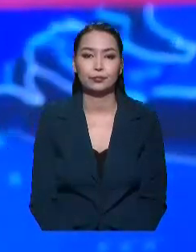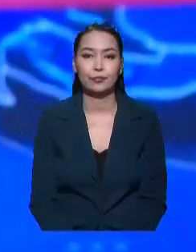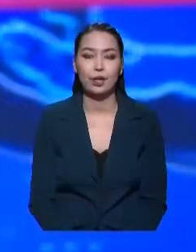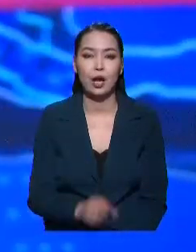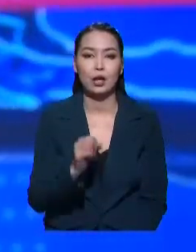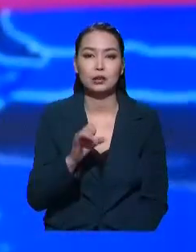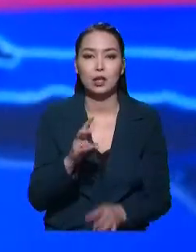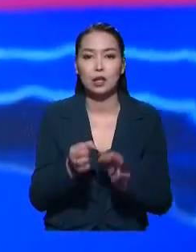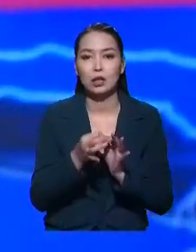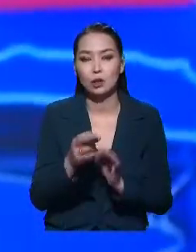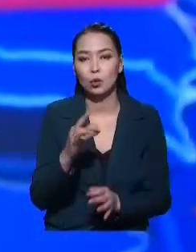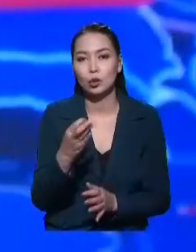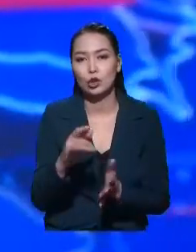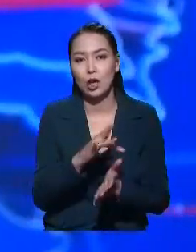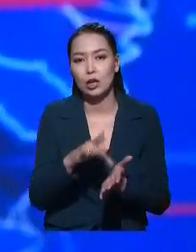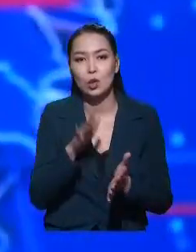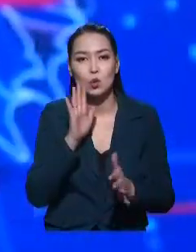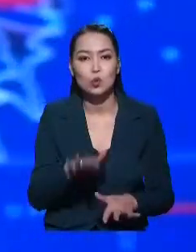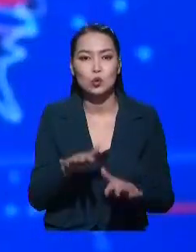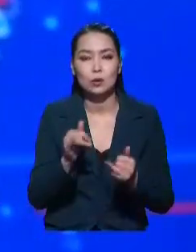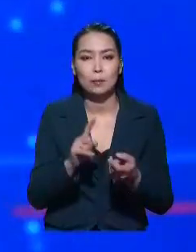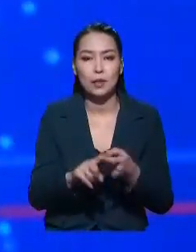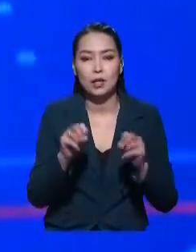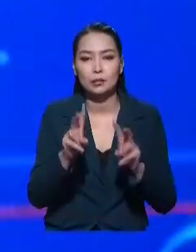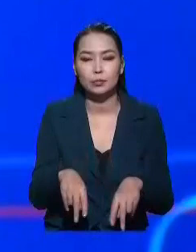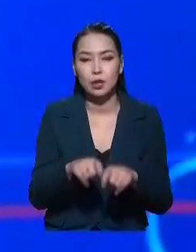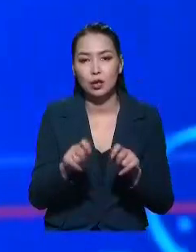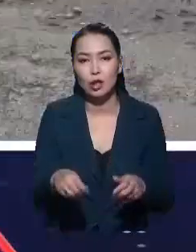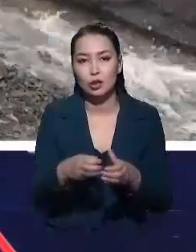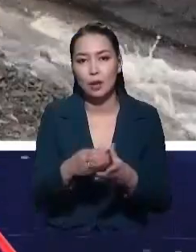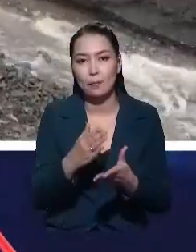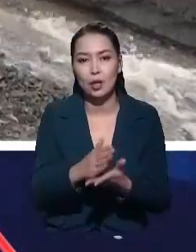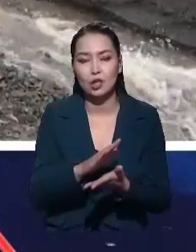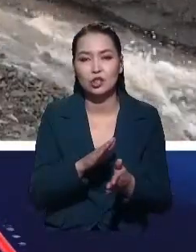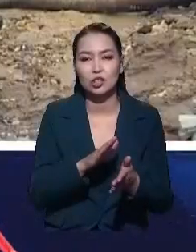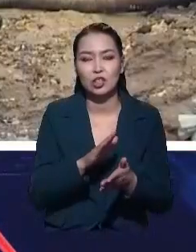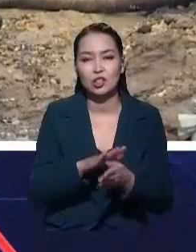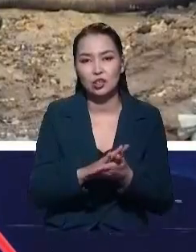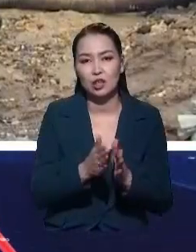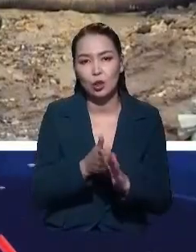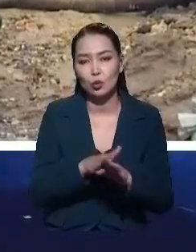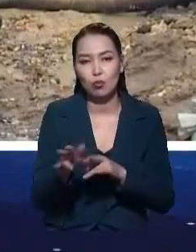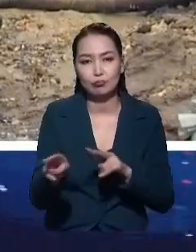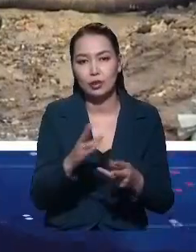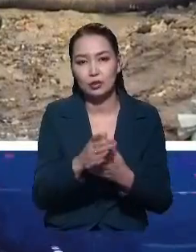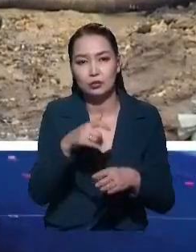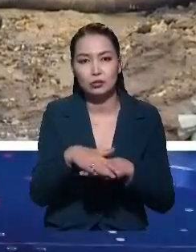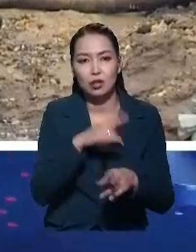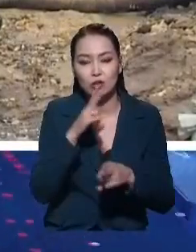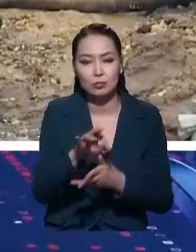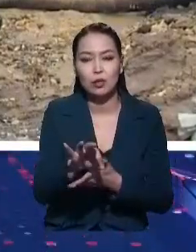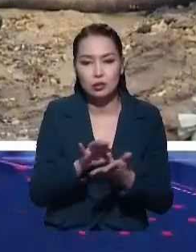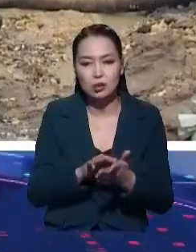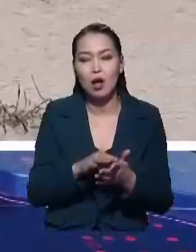Астана іргесіндегі Қосшы қаласында су тасқынына байланысты арнайы штаб құрылды. Жағдай толық бақылауда, тұрғындардың шағымы дер кезінде